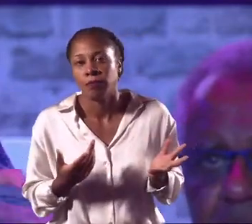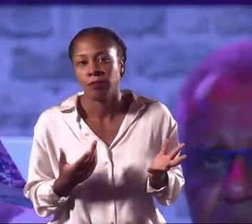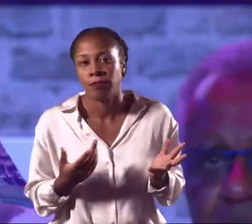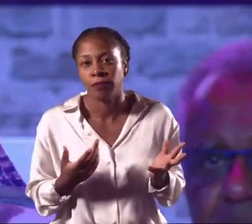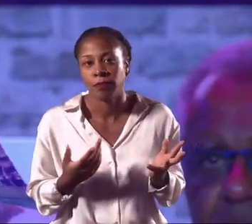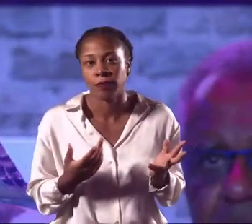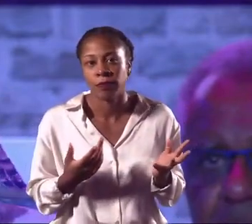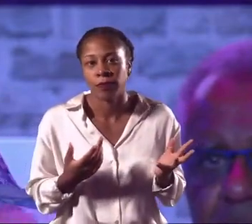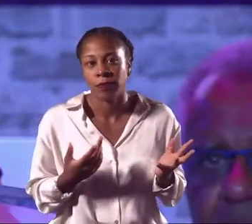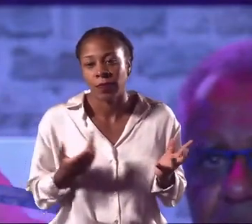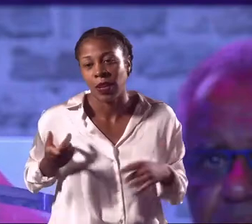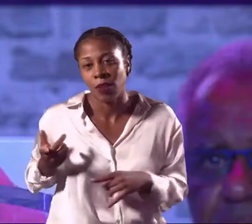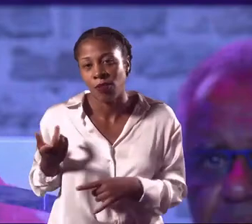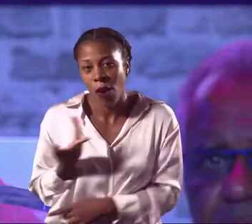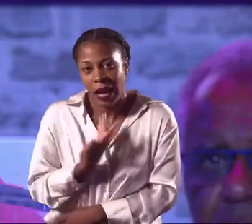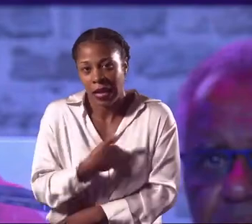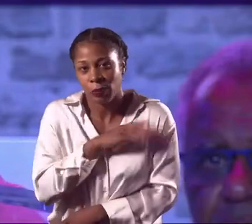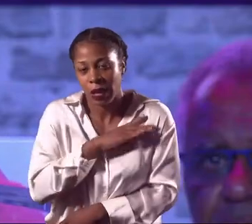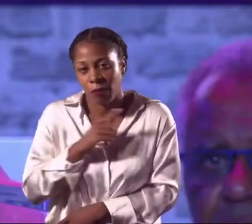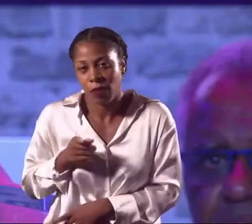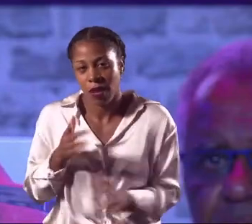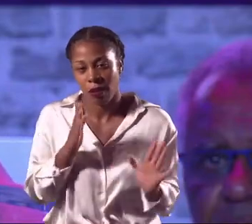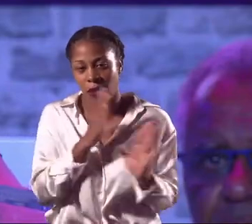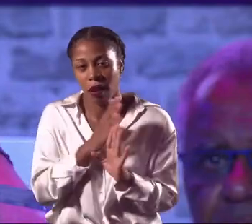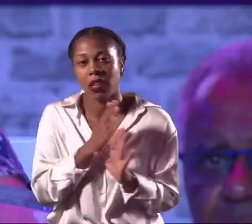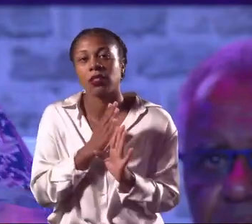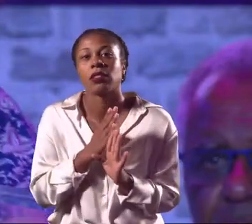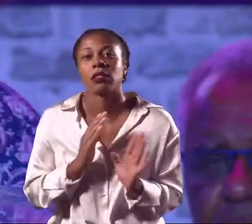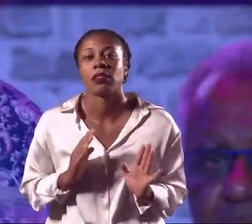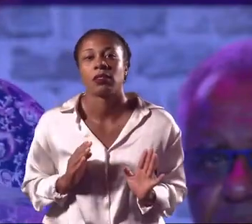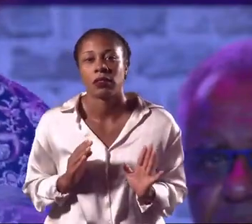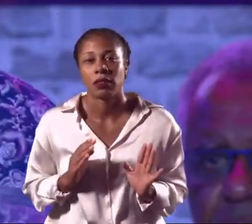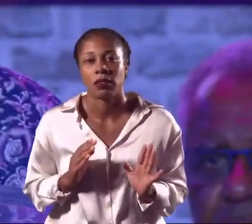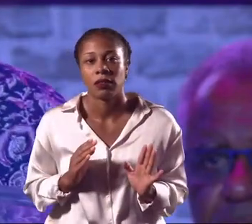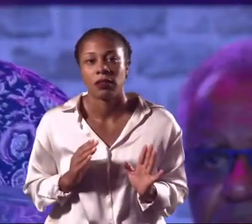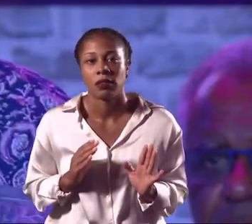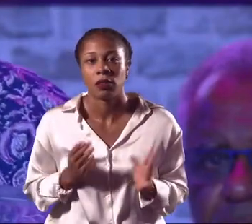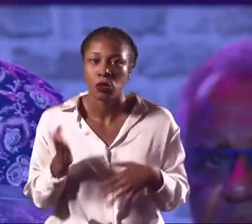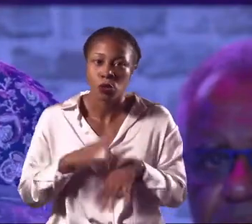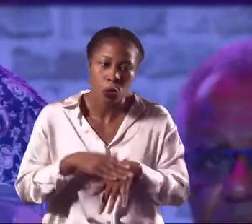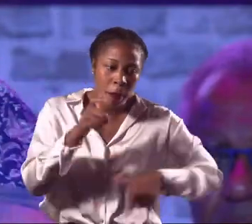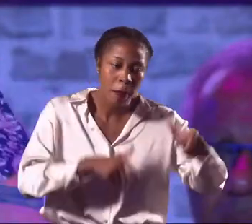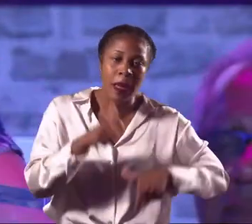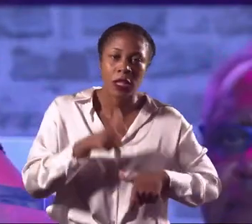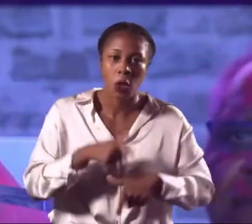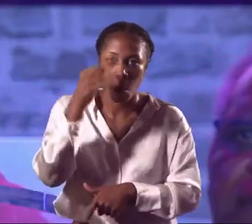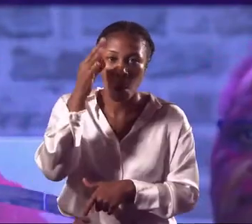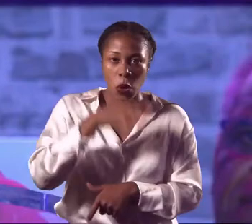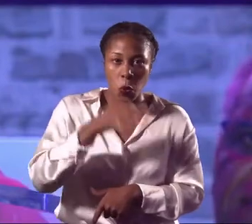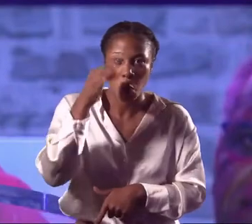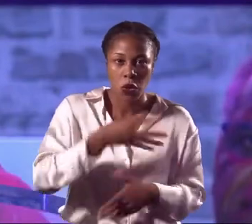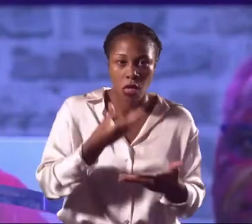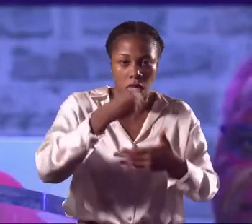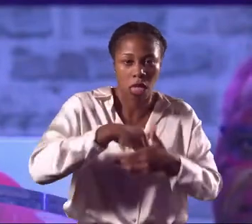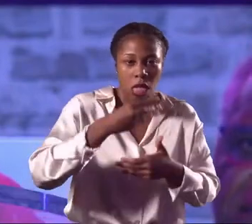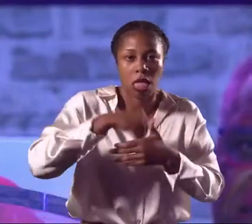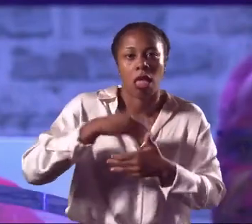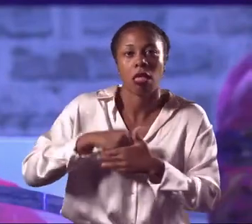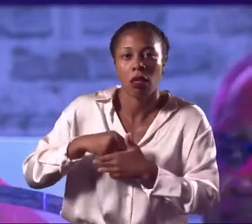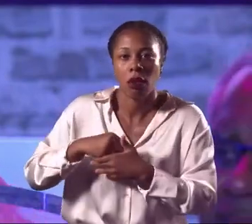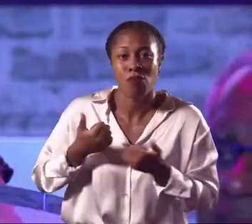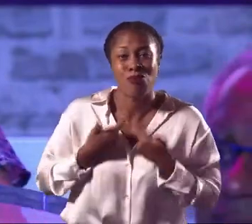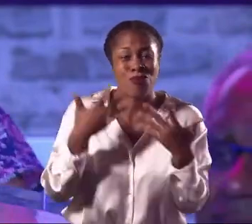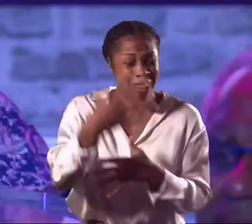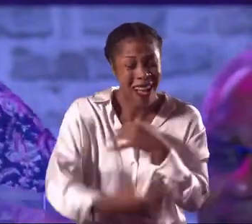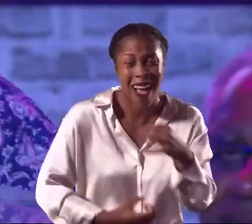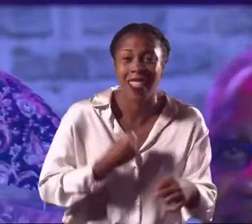la culpabilité de ceux qui ont empoisonné les gens pendant des décennies entières. Il préfère